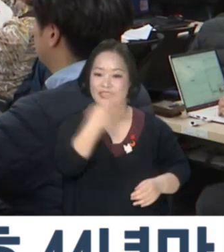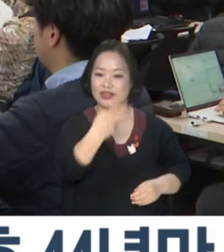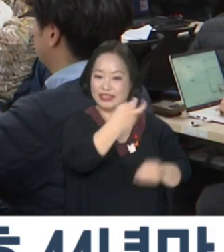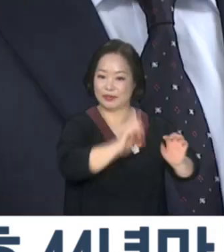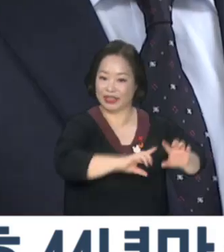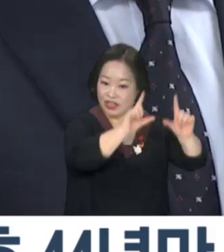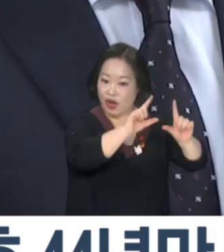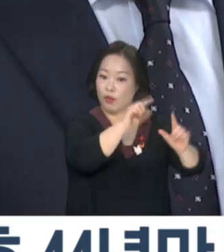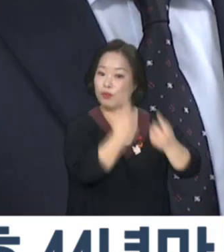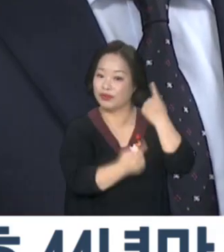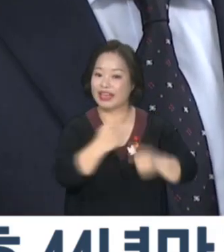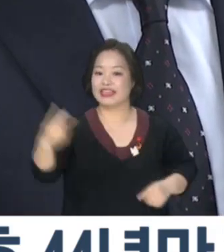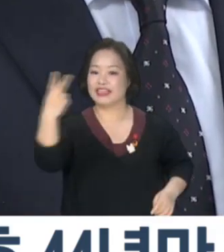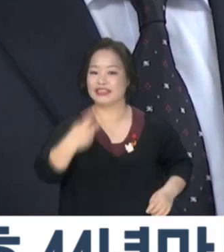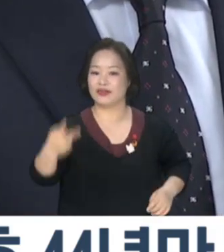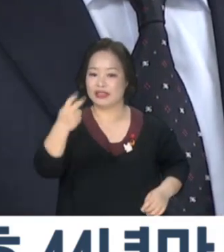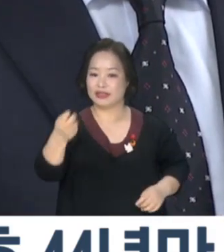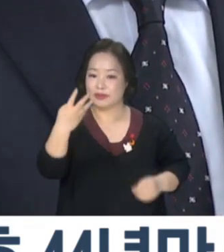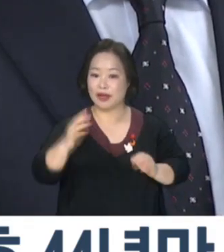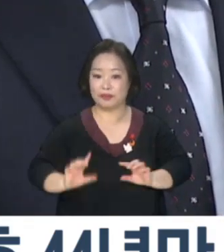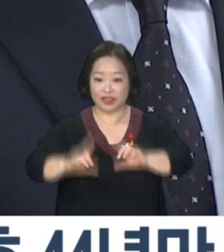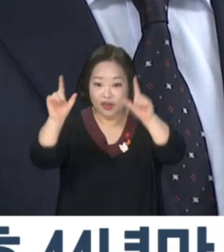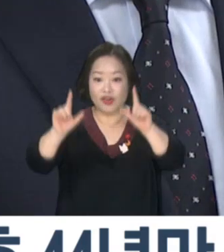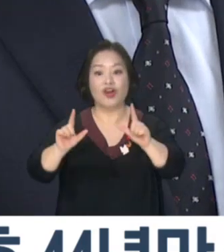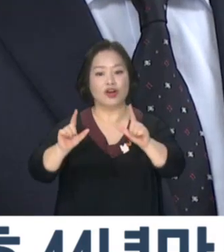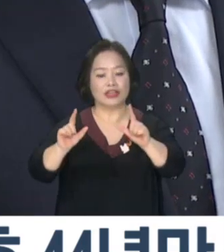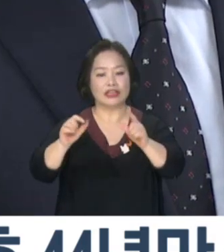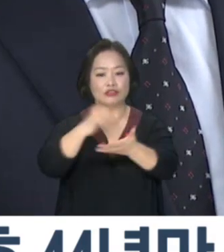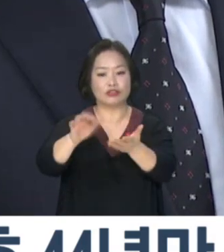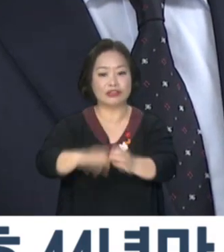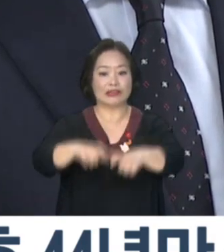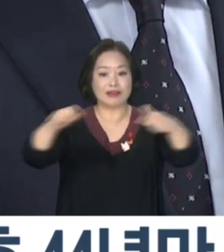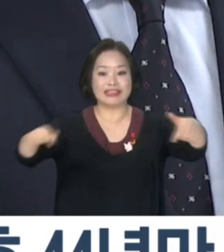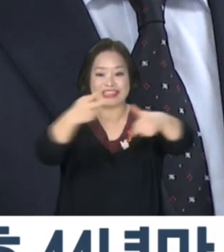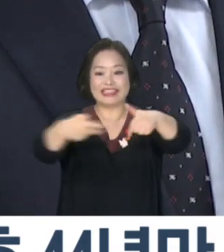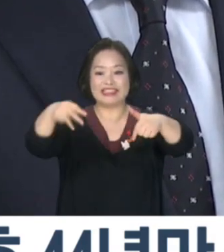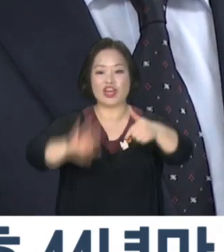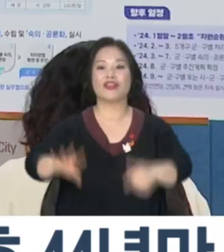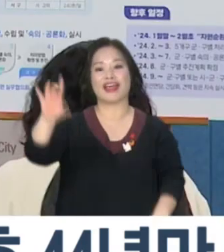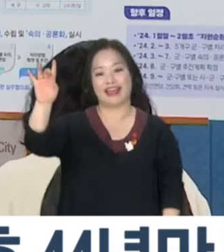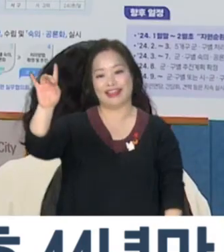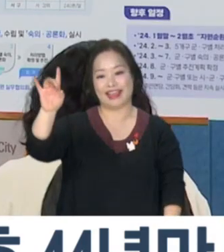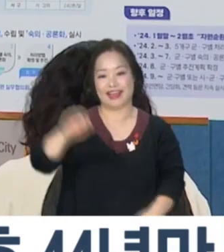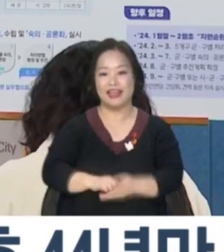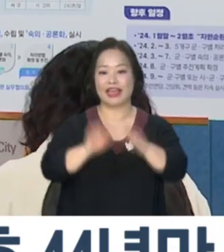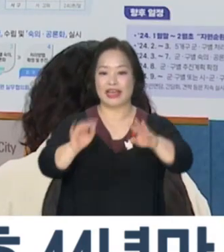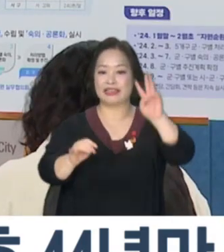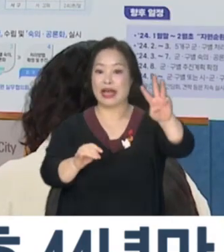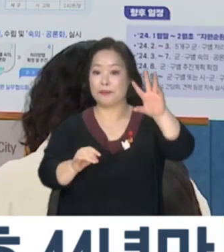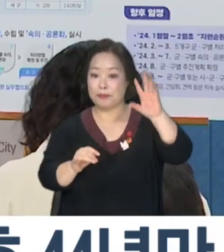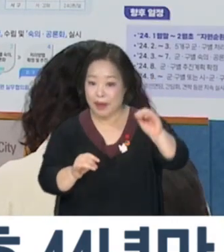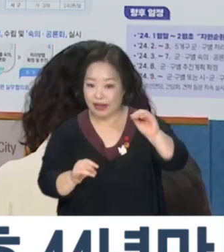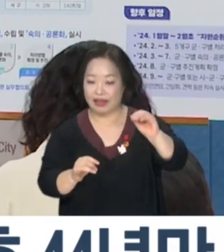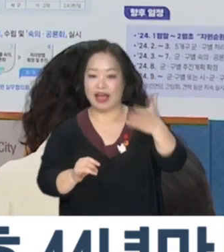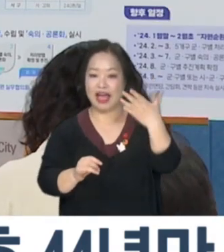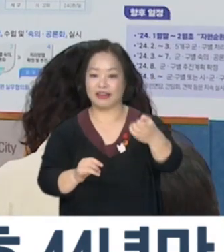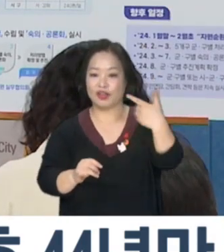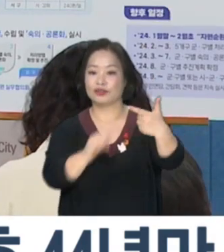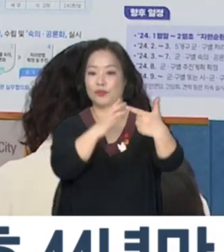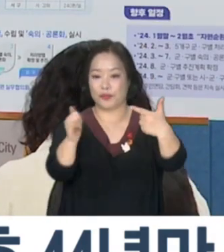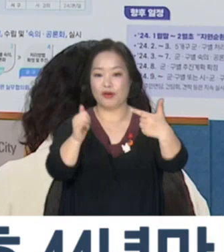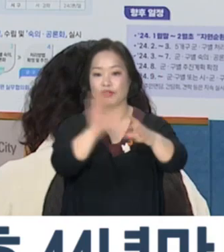2023년 인구가 늘어난 곳은 인천이 유일하며이 기간 인천의 인구는 3만 아 여섯명